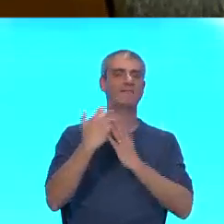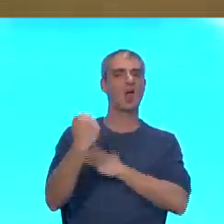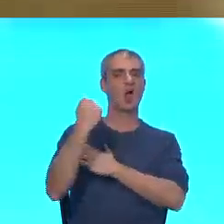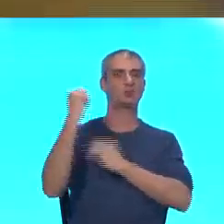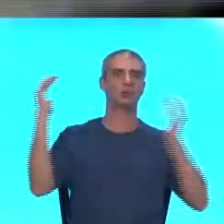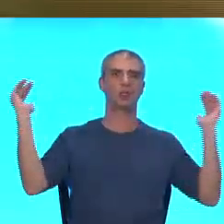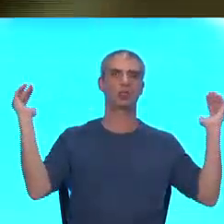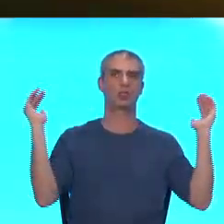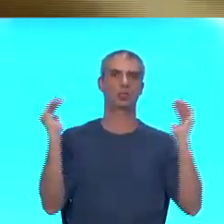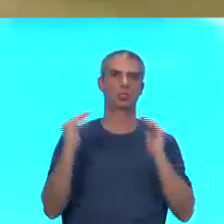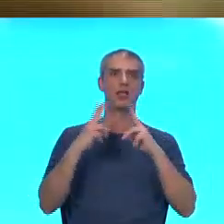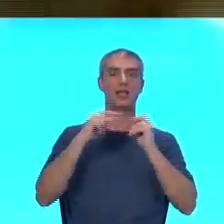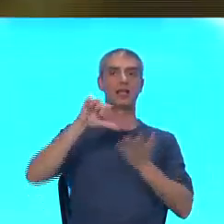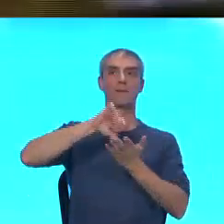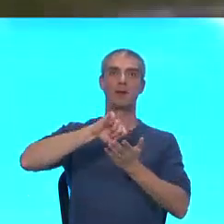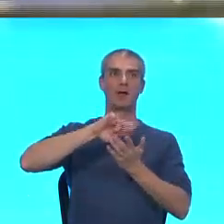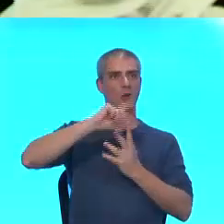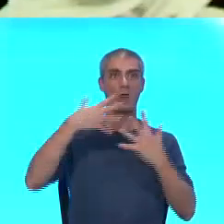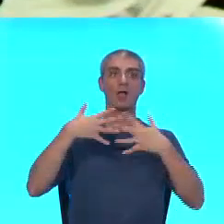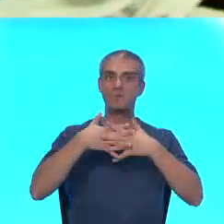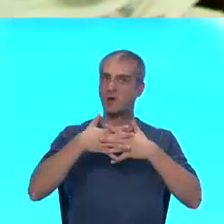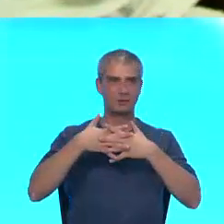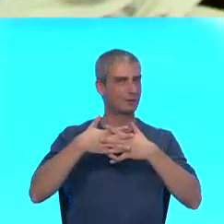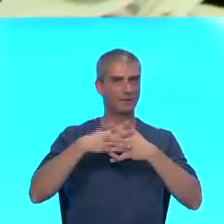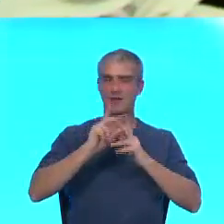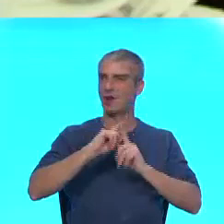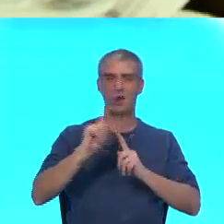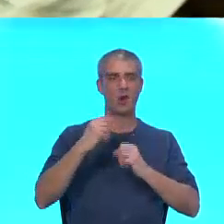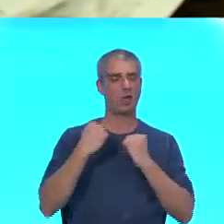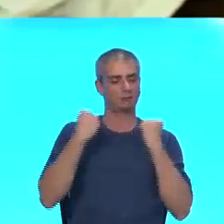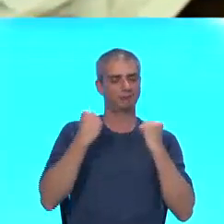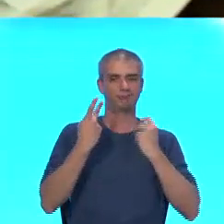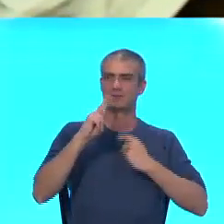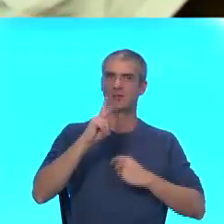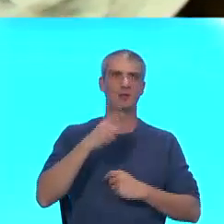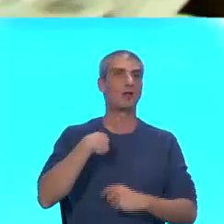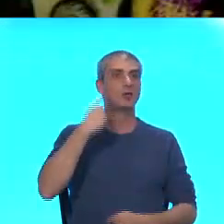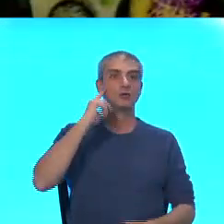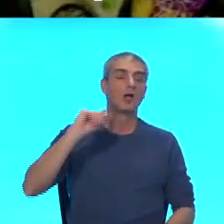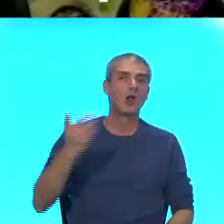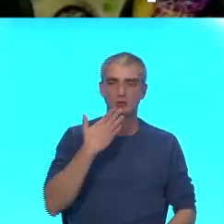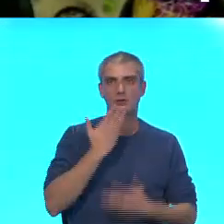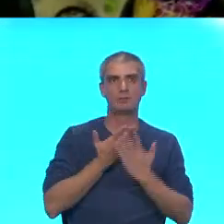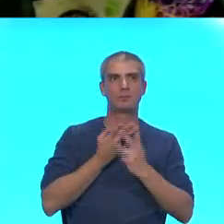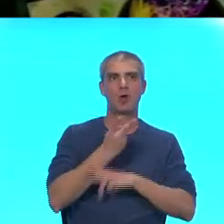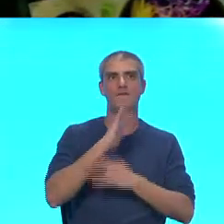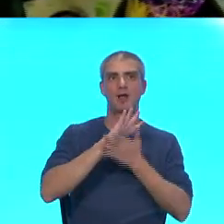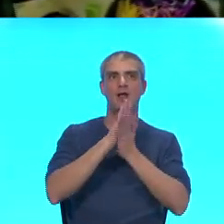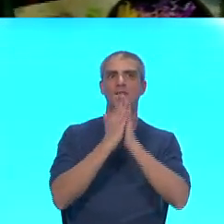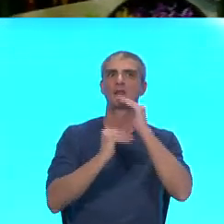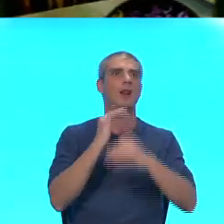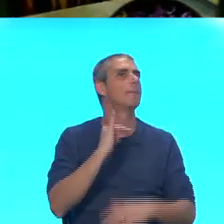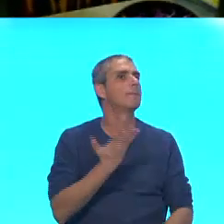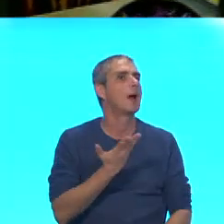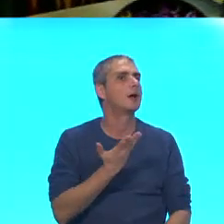עוצמתה. עיר בירה, אולי מאוחדת, אבל לגמרי לא מתחזקת. אני חושב שכל ירושלים עוברת איזשהו בעיה.